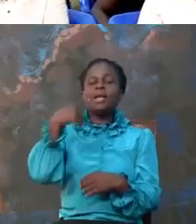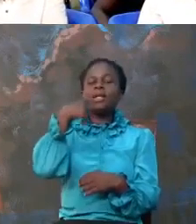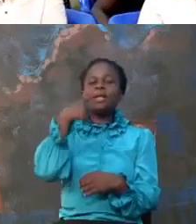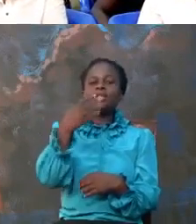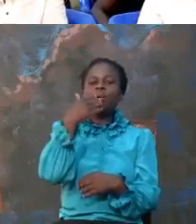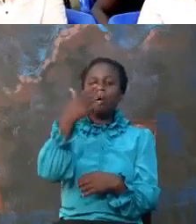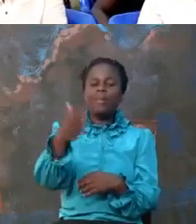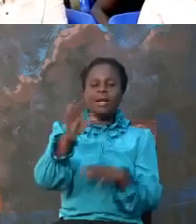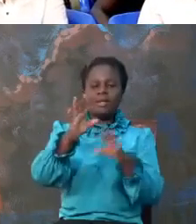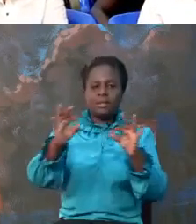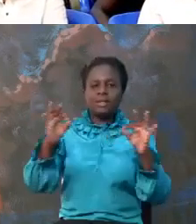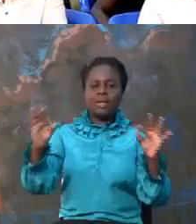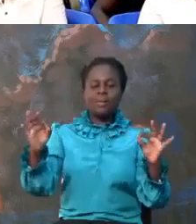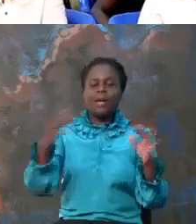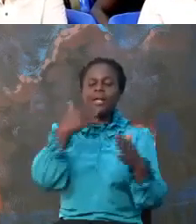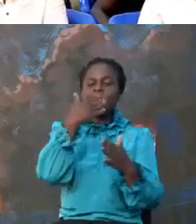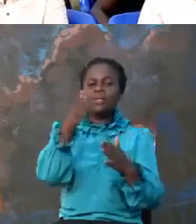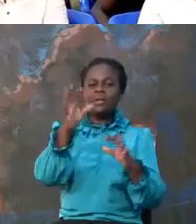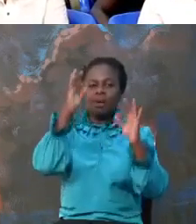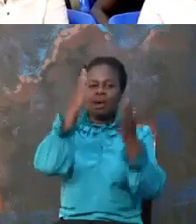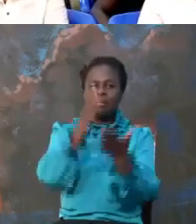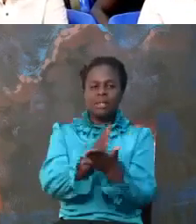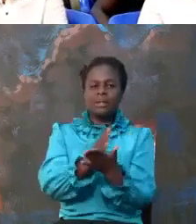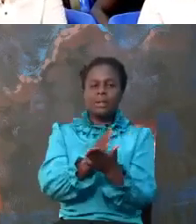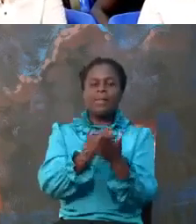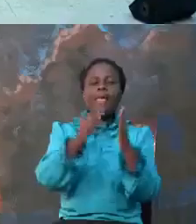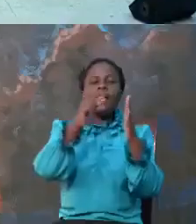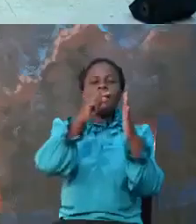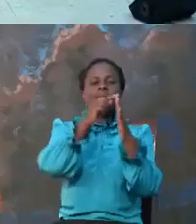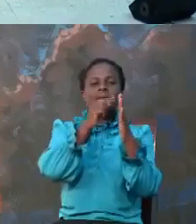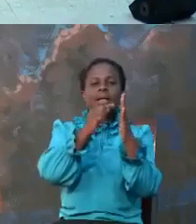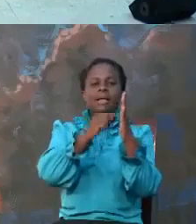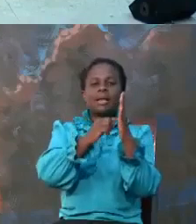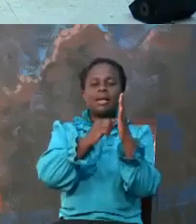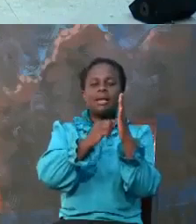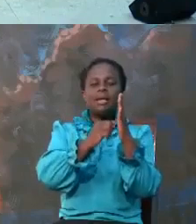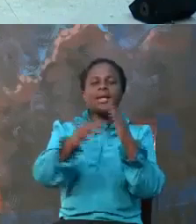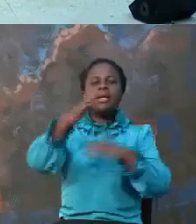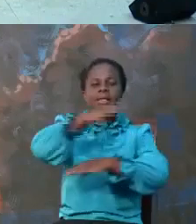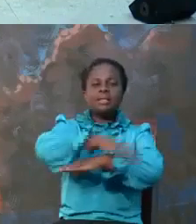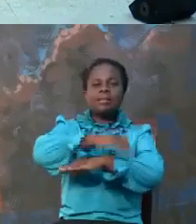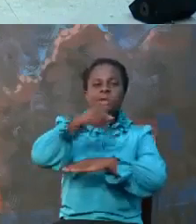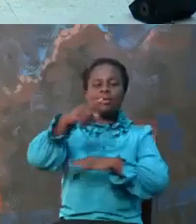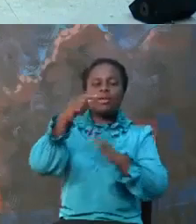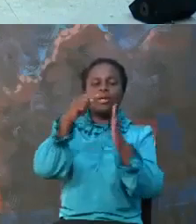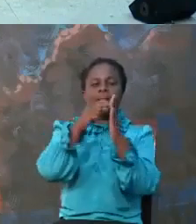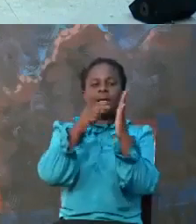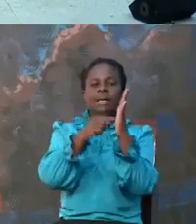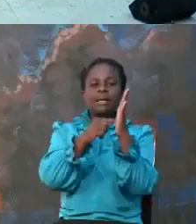njema, bari njema kabisa. Tarehe ya Sabato hii, tarehe hii ya tarehe